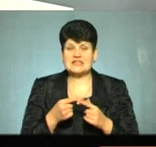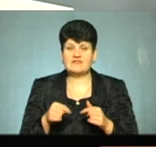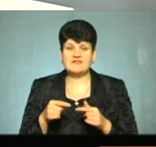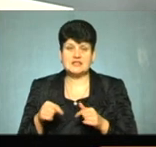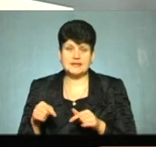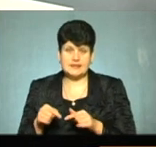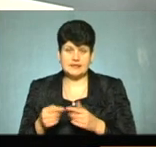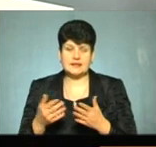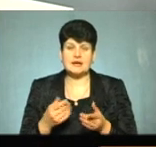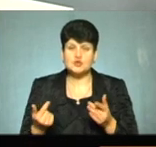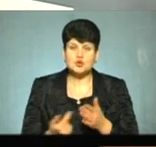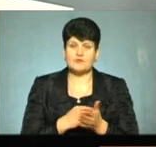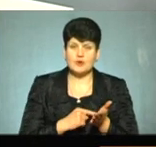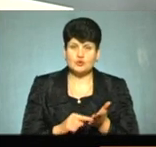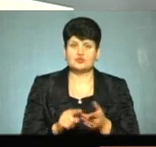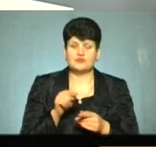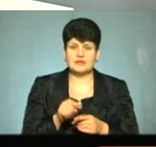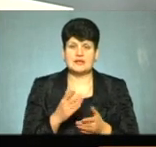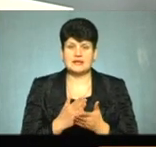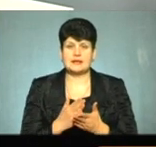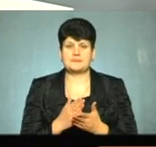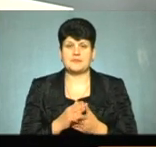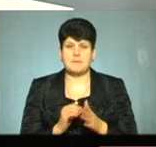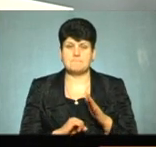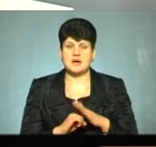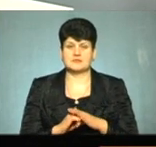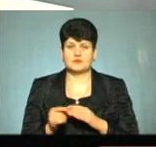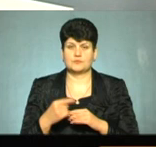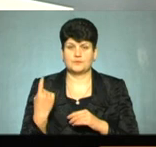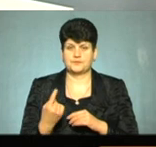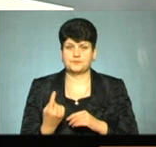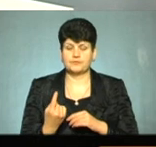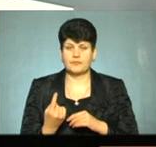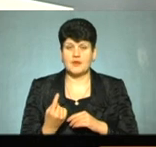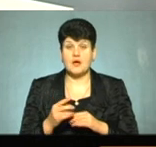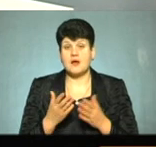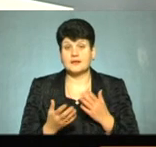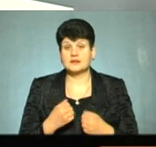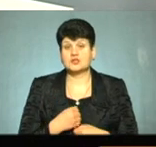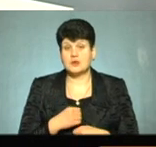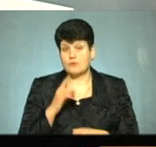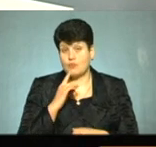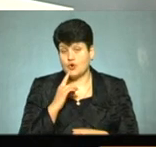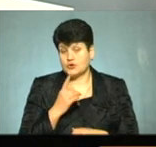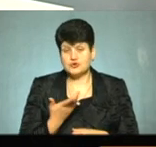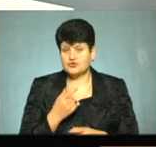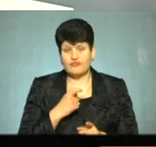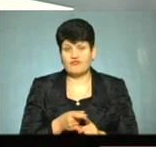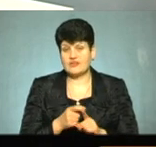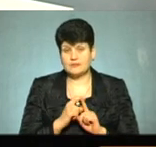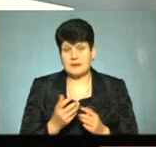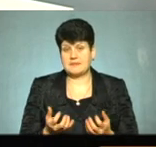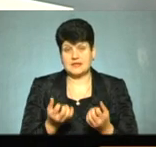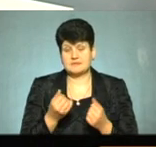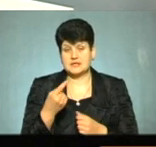інфекційних відділень, яке знову наголошую, що вони є госпітальними базами взагалі на Тернопільську область. От, ну, але, на жаль, поки що ніякої